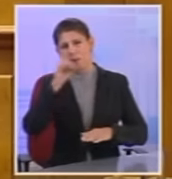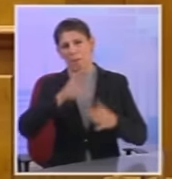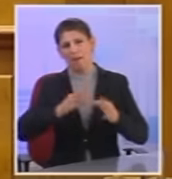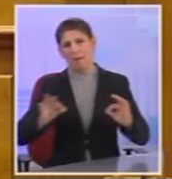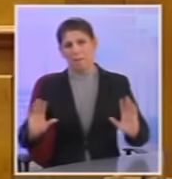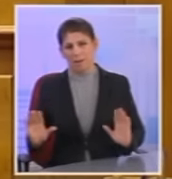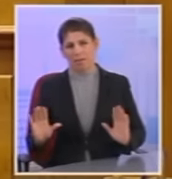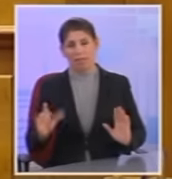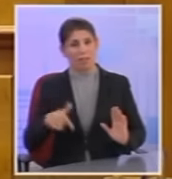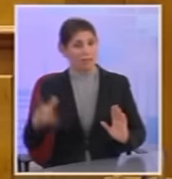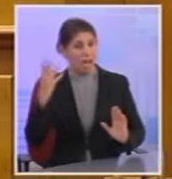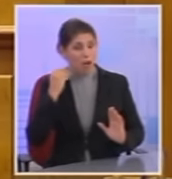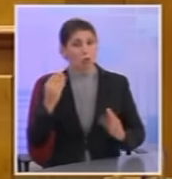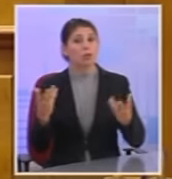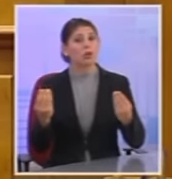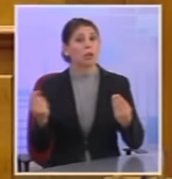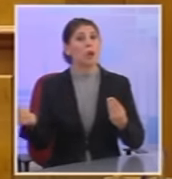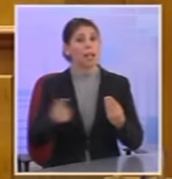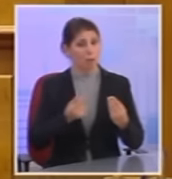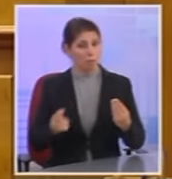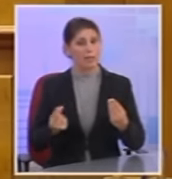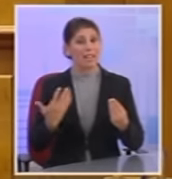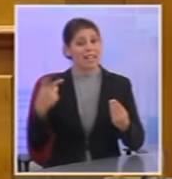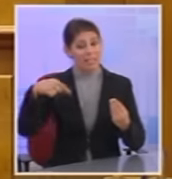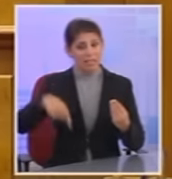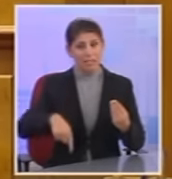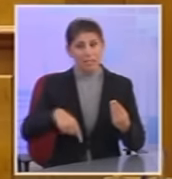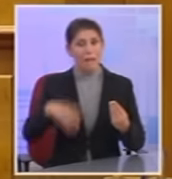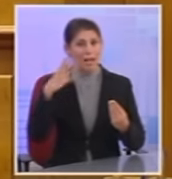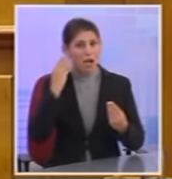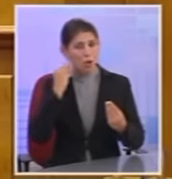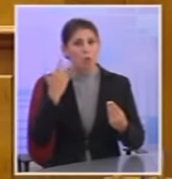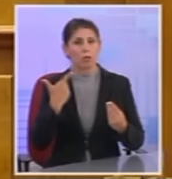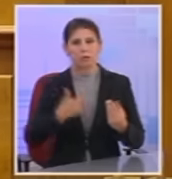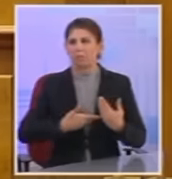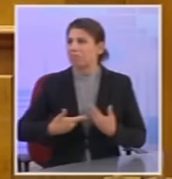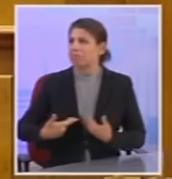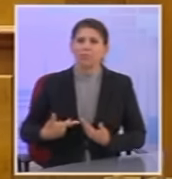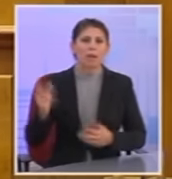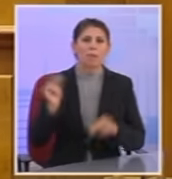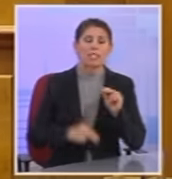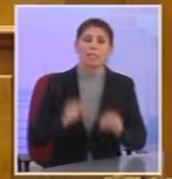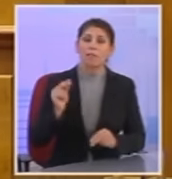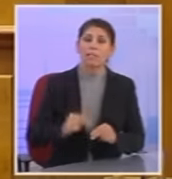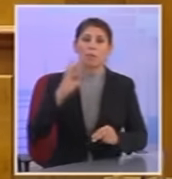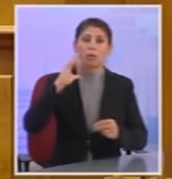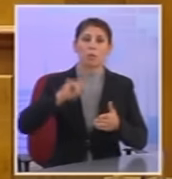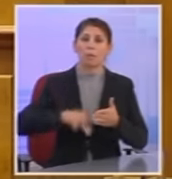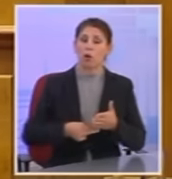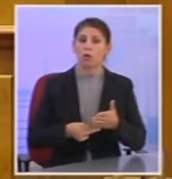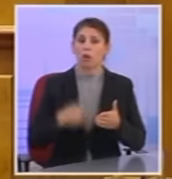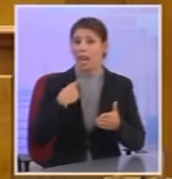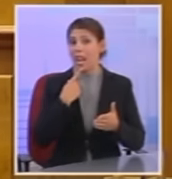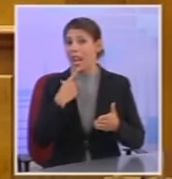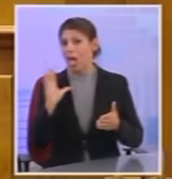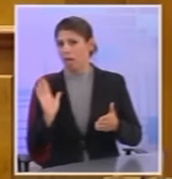παραμύθι. Γιατί ακούω σε πολλές εκπομπές, αλλά και σήμερα, ότι μα εμείς ψηφίσαμε το μνημόνιο,